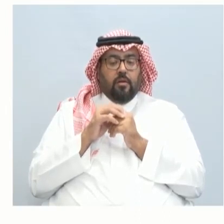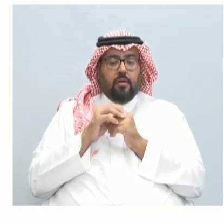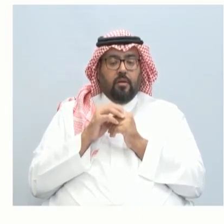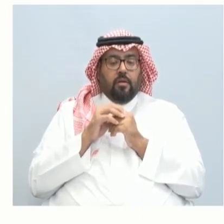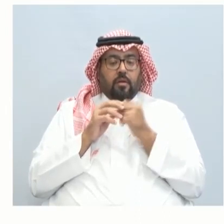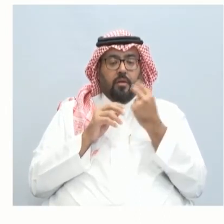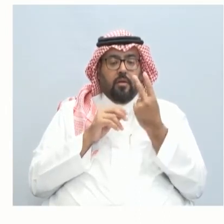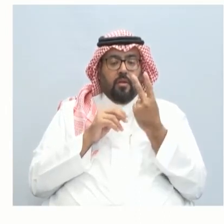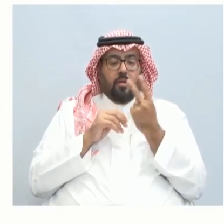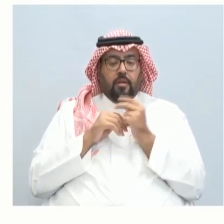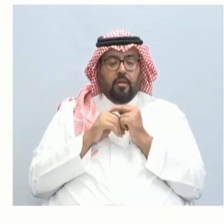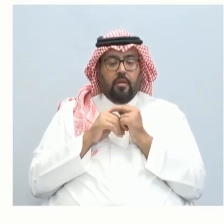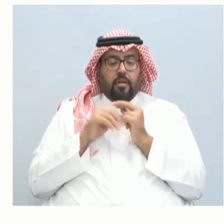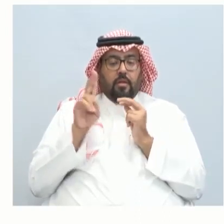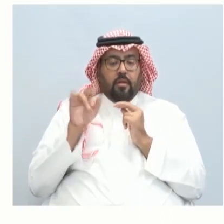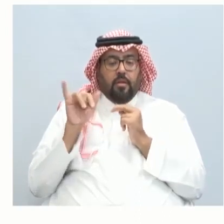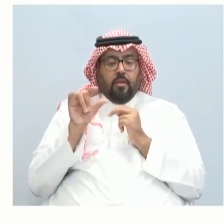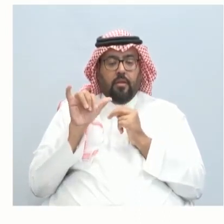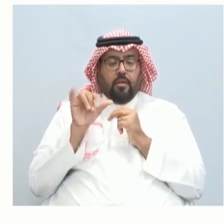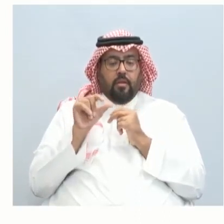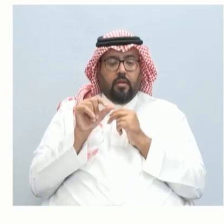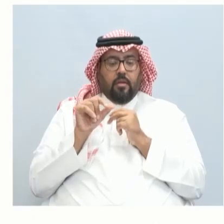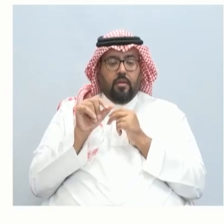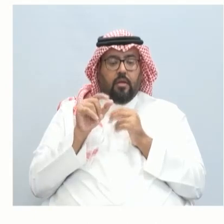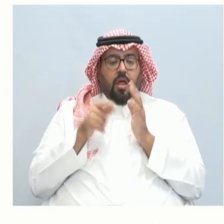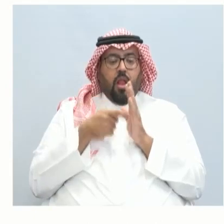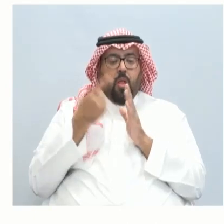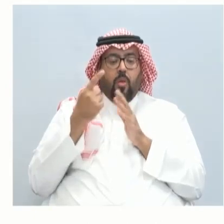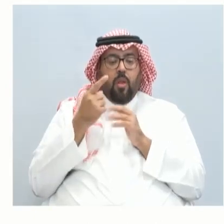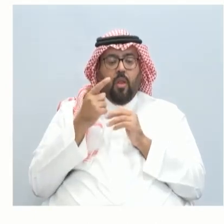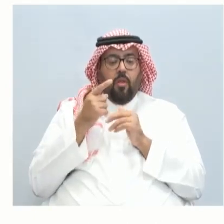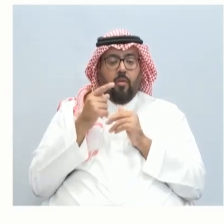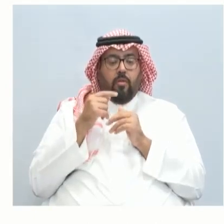رقم اثنين تحديد ايضا الاولويات